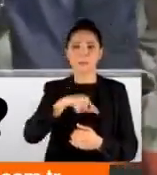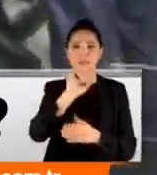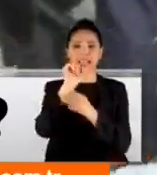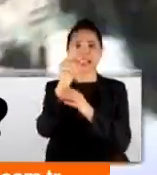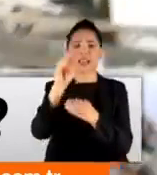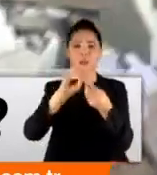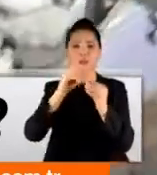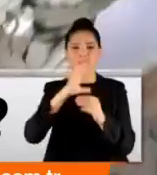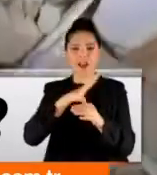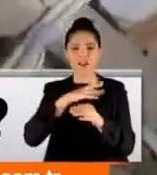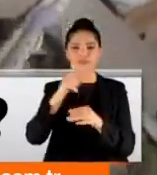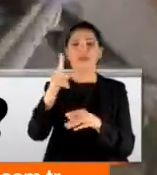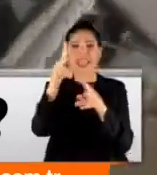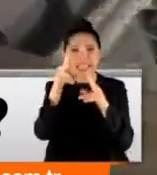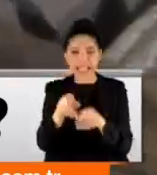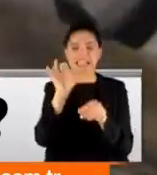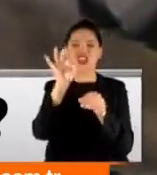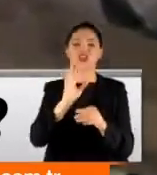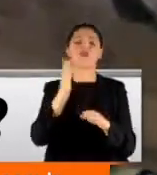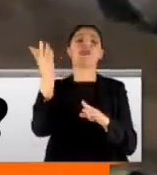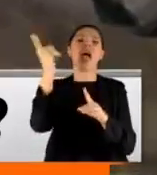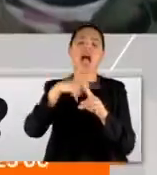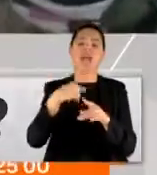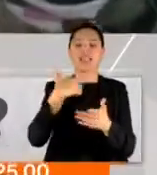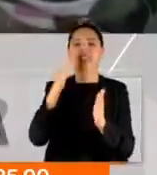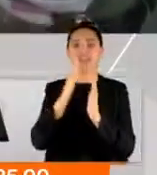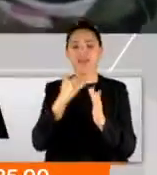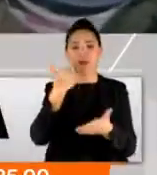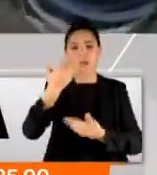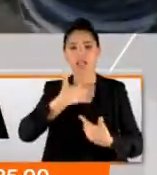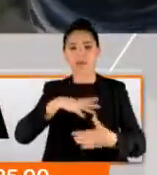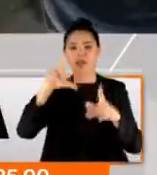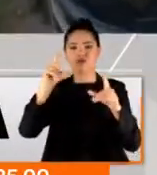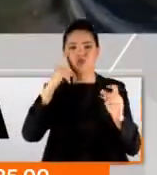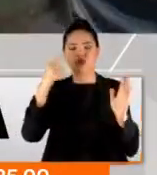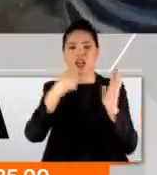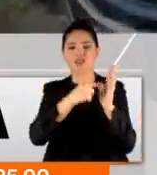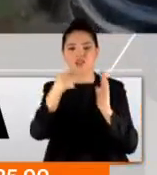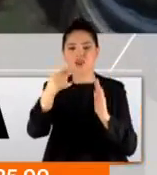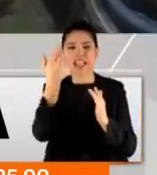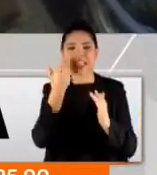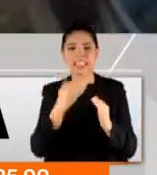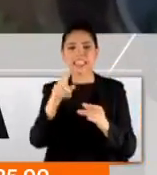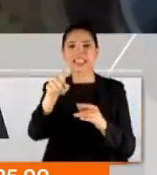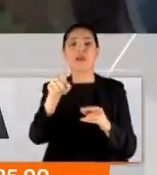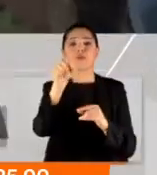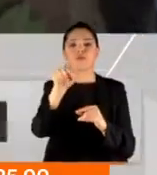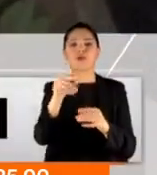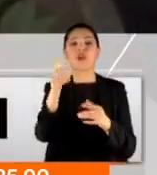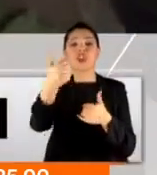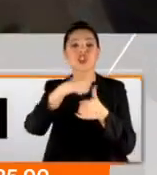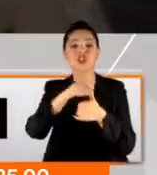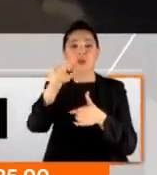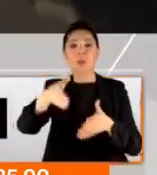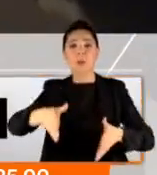sorun yaşamıştık. Kaldığımız yerden devam edelim şimdi. Bakın, fotoğrafları gösteriyordum ben izleyicilerimize albümle. İşte bu çift de